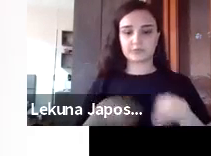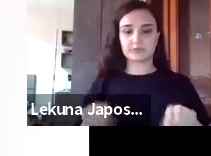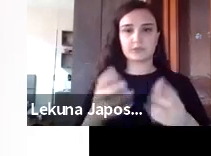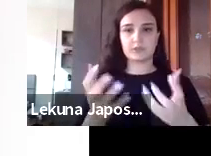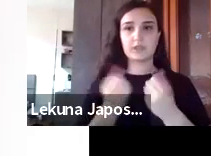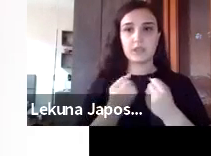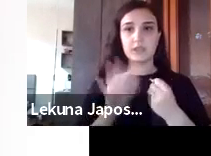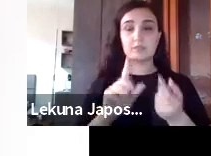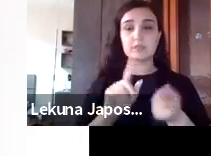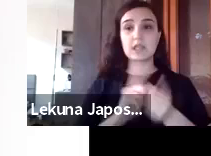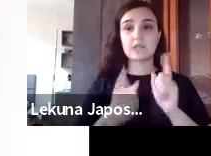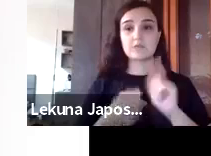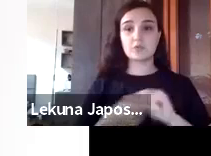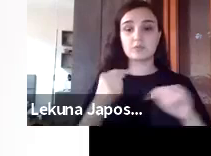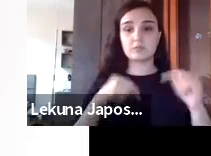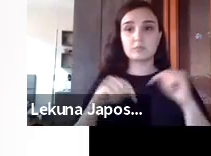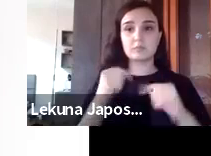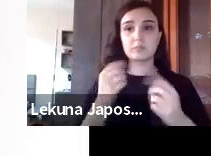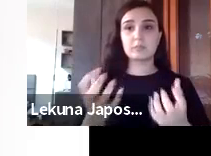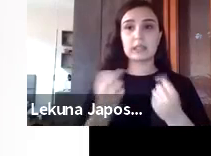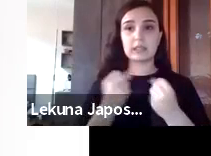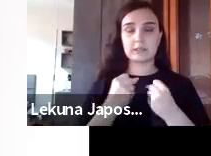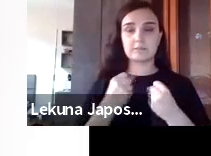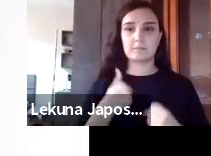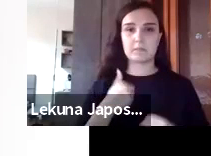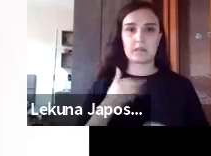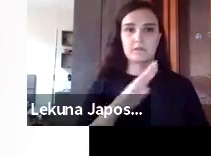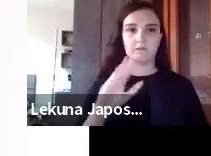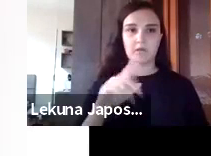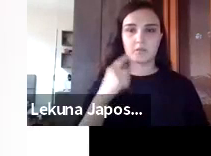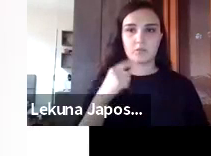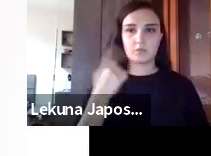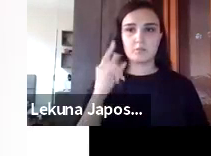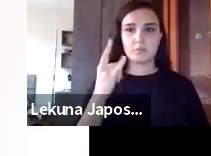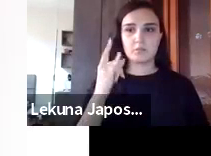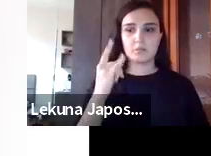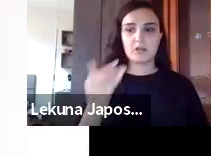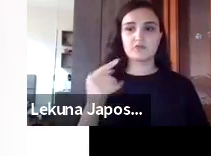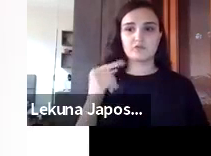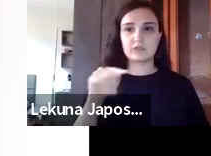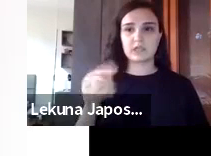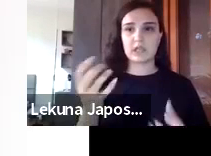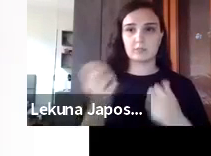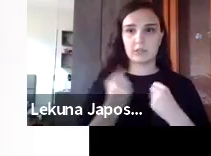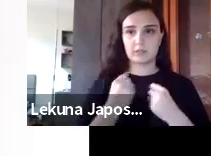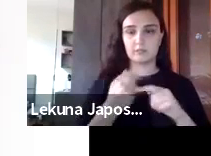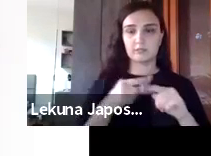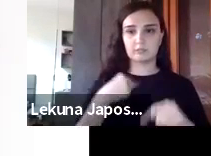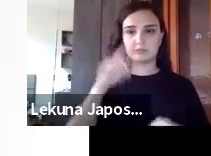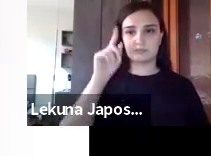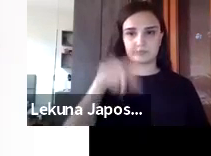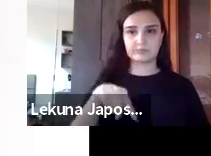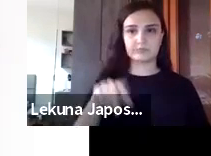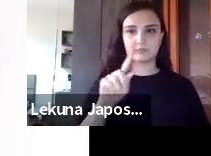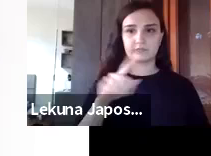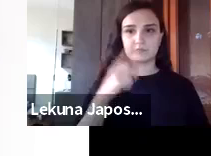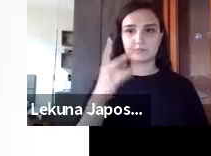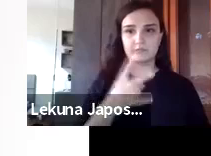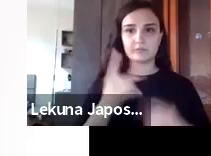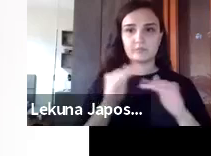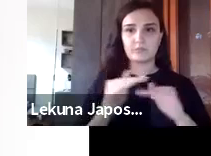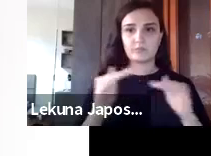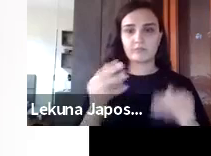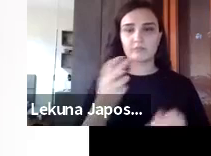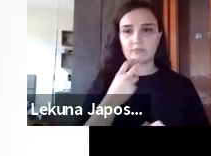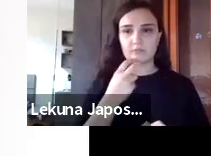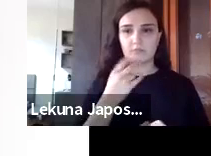თქო, სანაცვლოდ მიღებაში ამ შემთხვევაში მე არ გულისხმობ ბავშვის გამიღებას, ხო, იმიტომ რომ ჩვენ ვიცით, რა თქმა უნდა, ბავშვის ღიმილი,